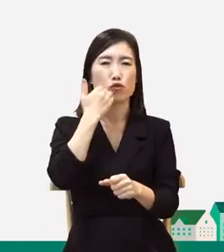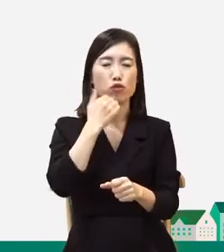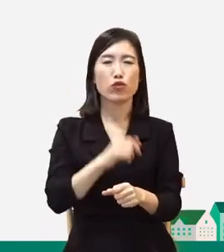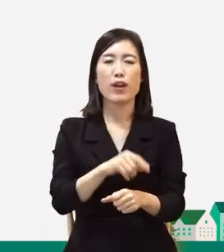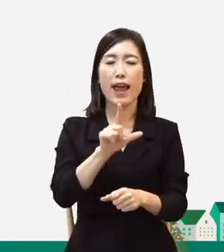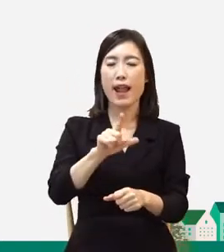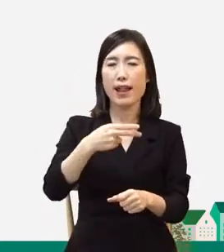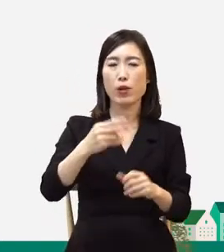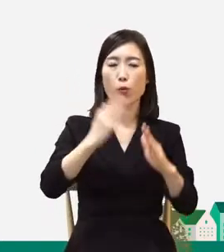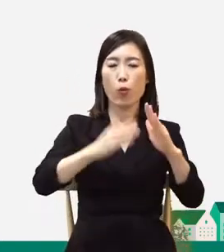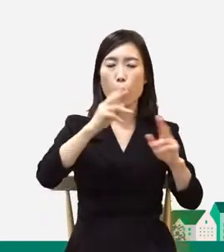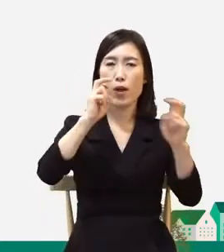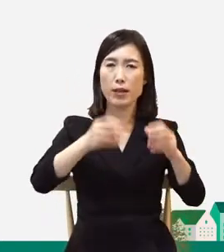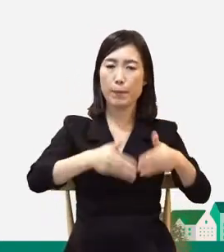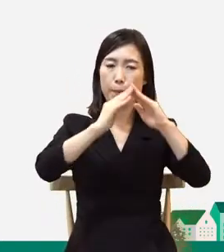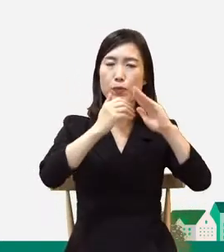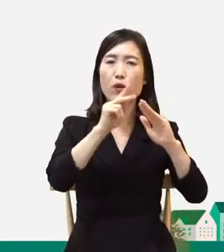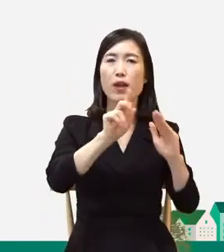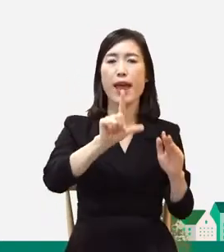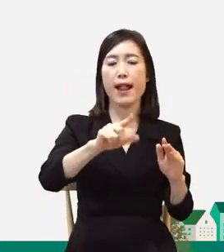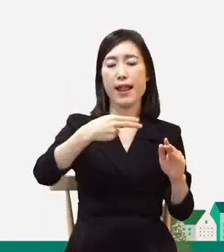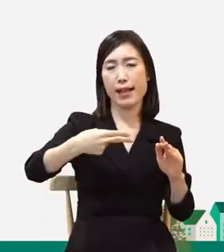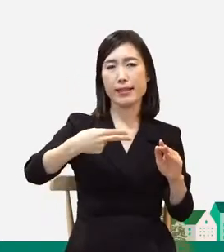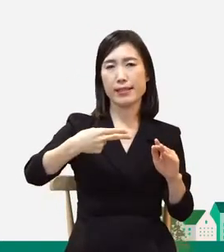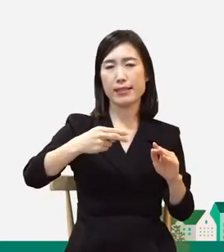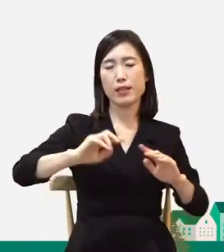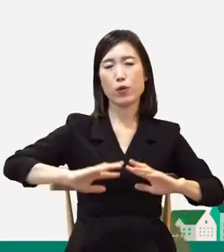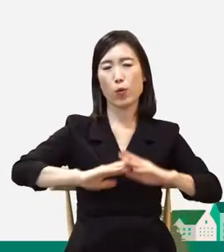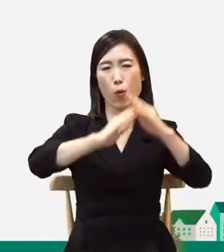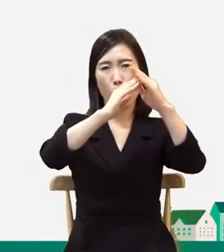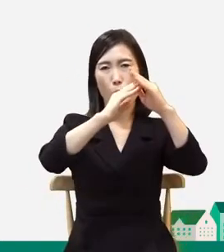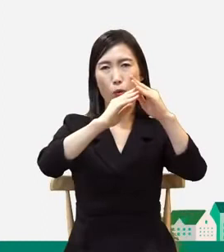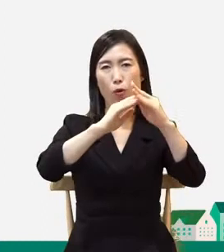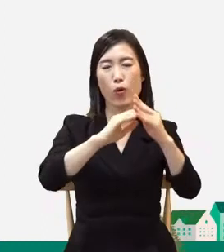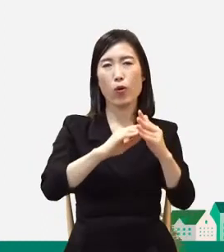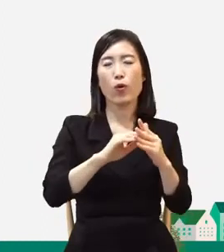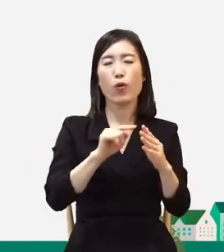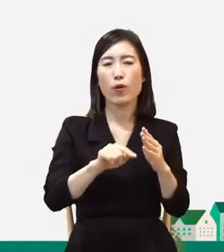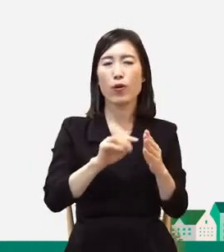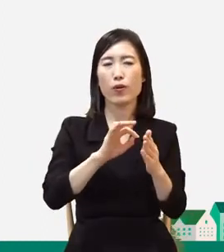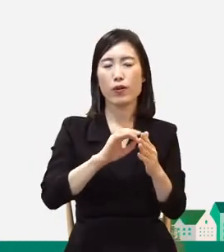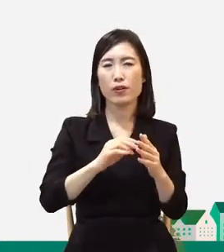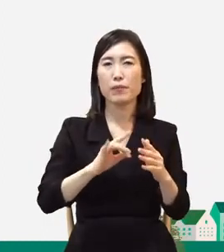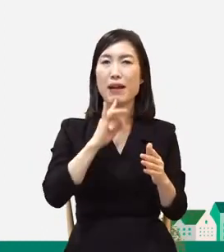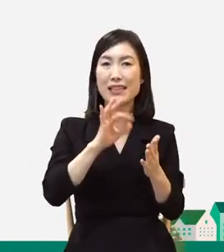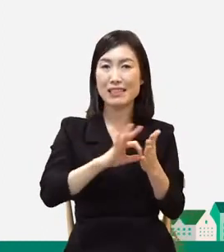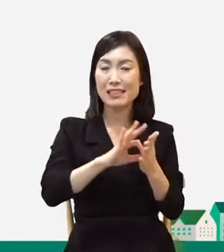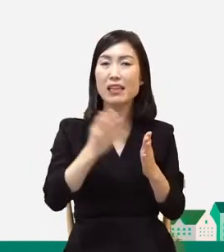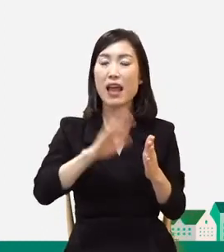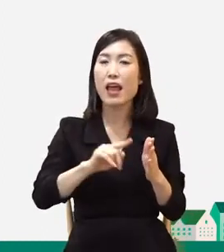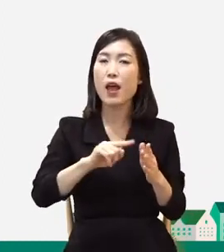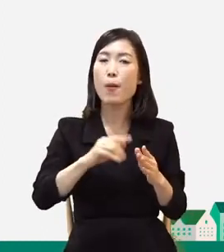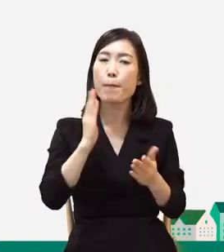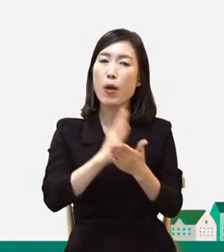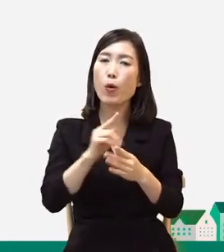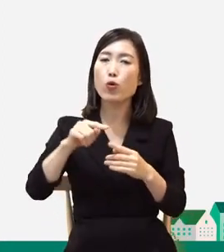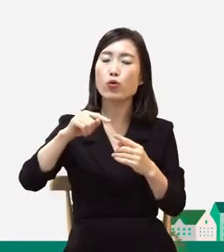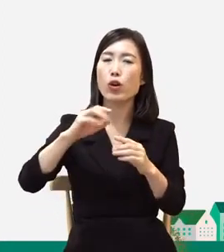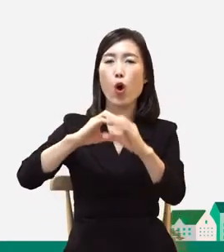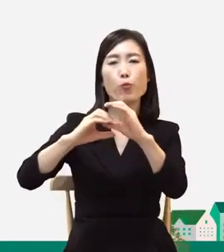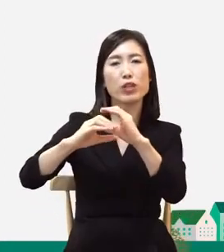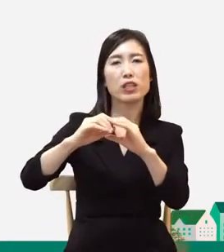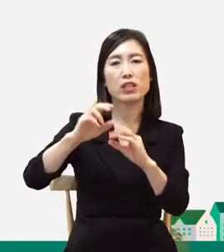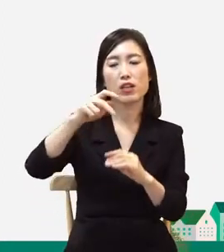공사나 SH가 운영에 많은 비용들을 쓰지 못하기 때문에 커뮤니티나 이런 부분에 오히려 민간